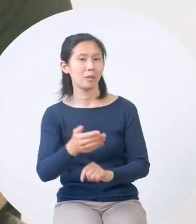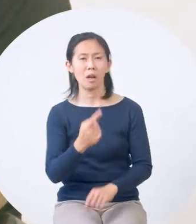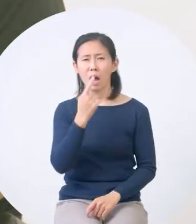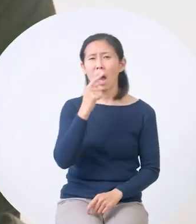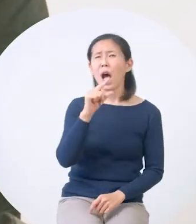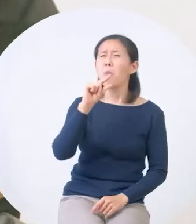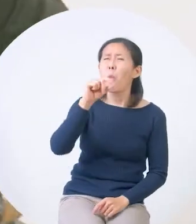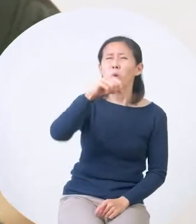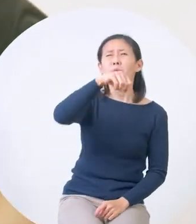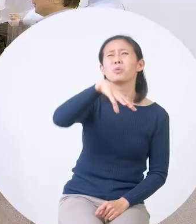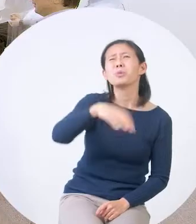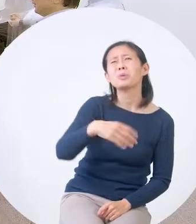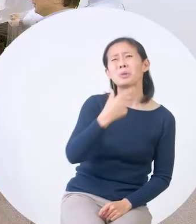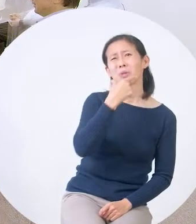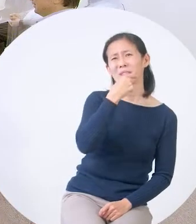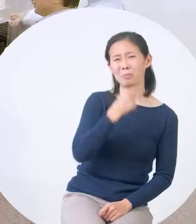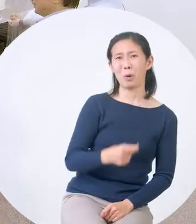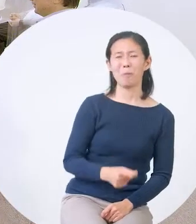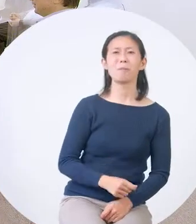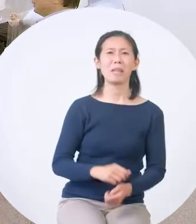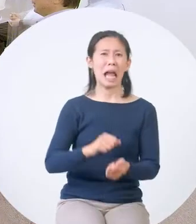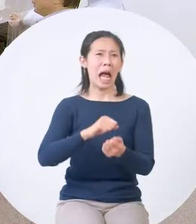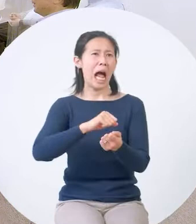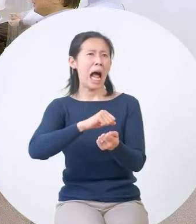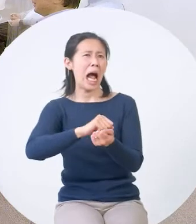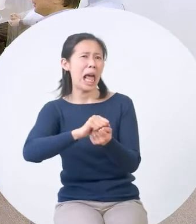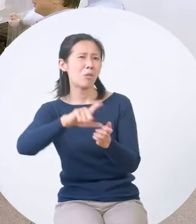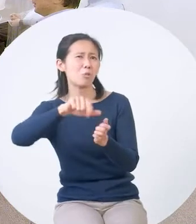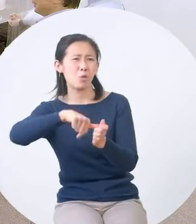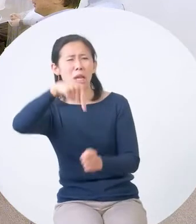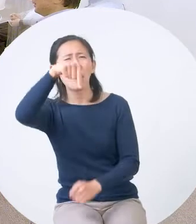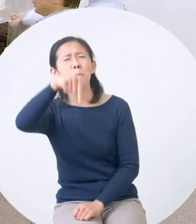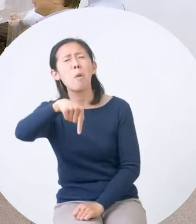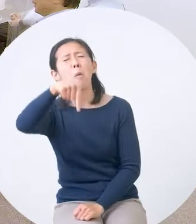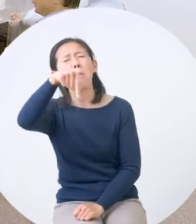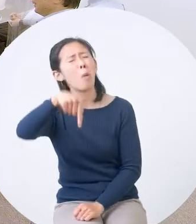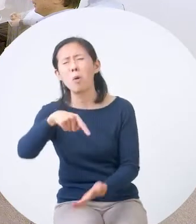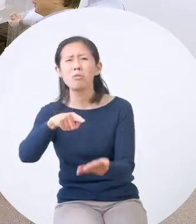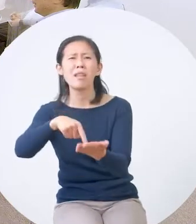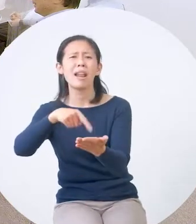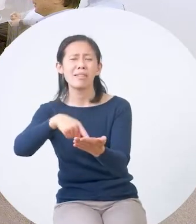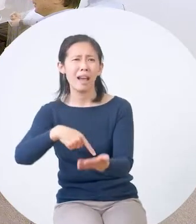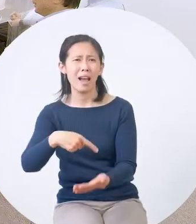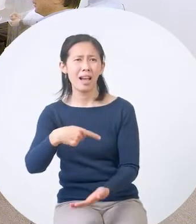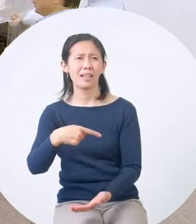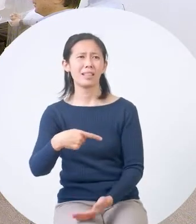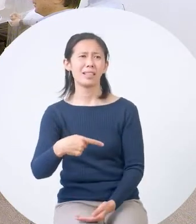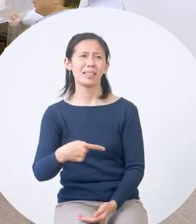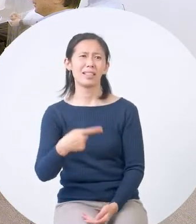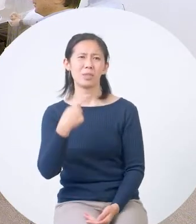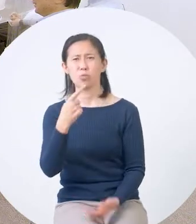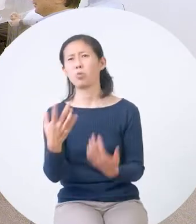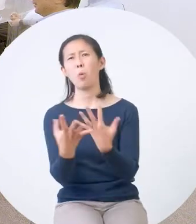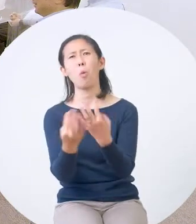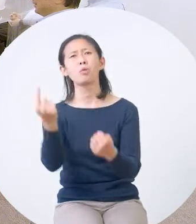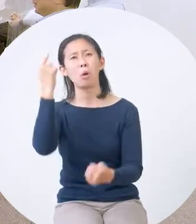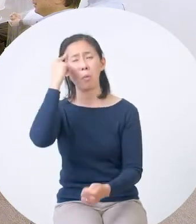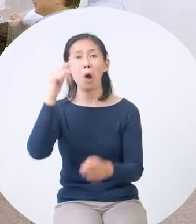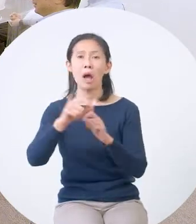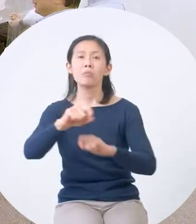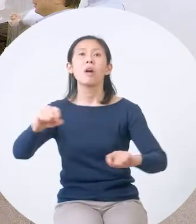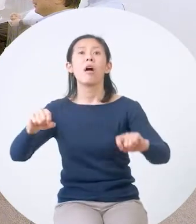てくるんです よ洗うには足りない水量って多いかな しっかり洗う。